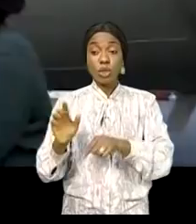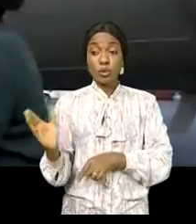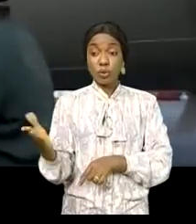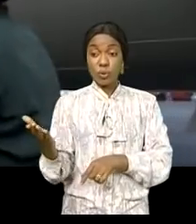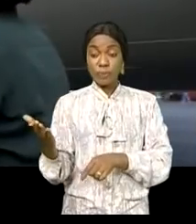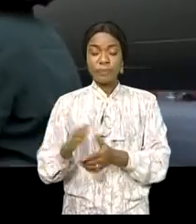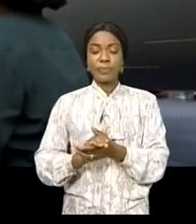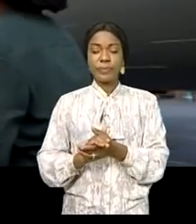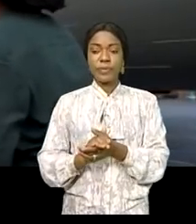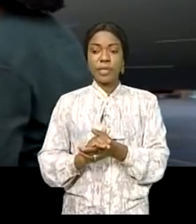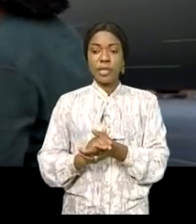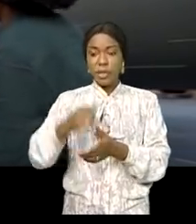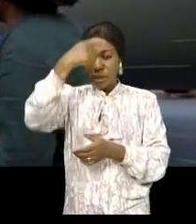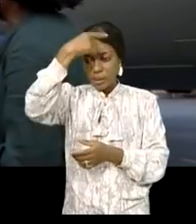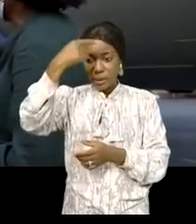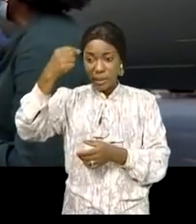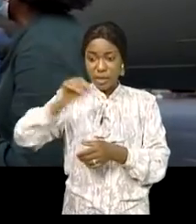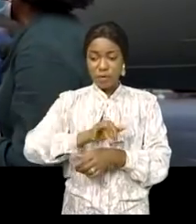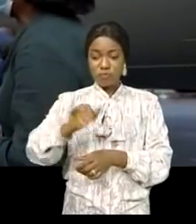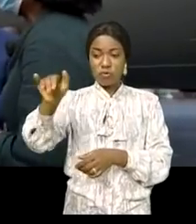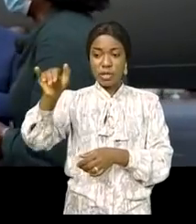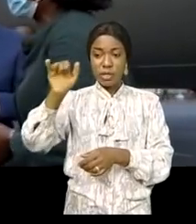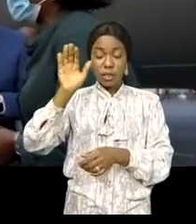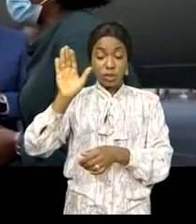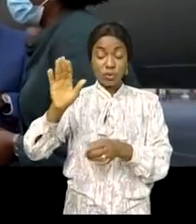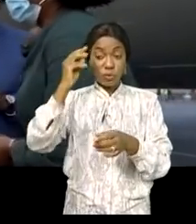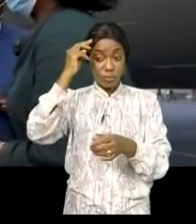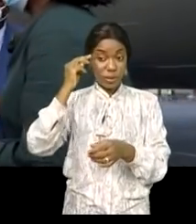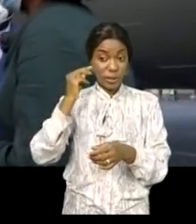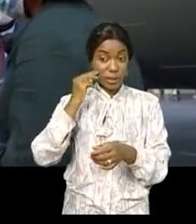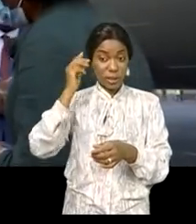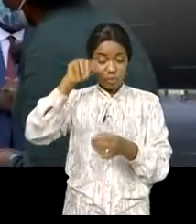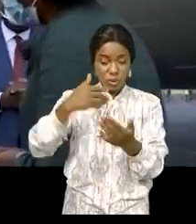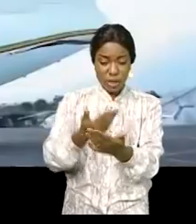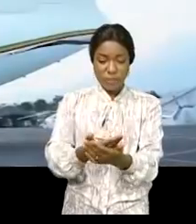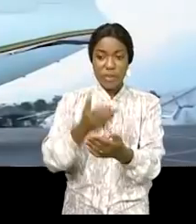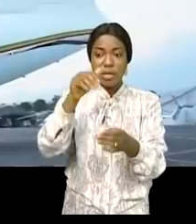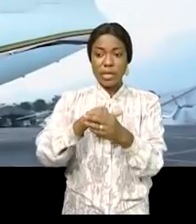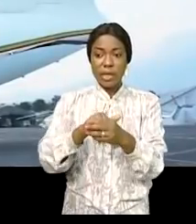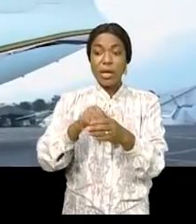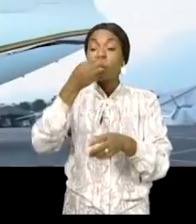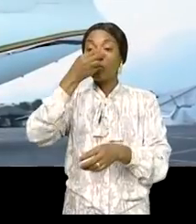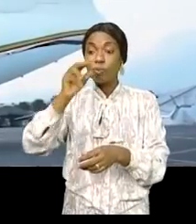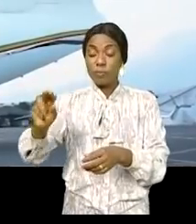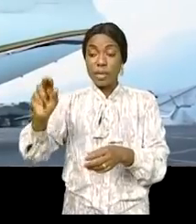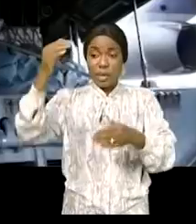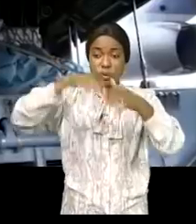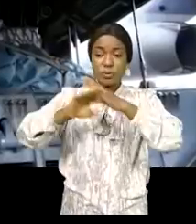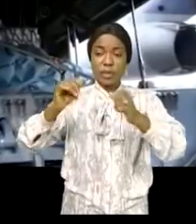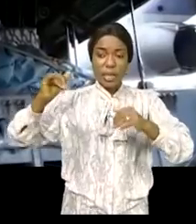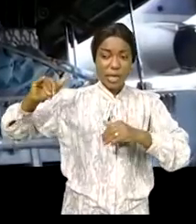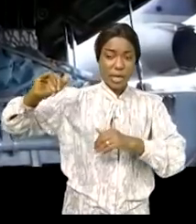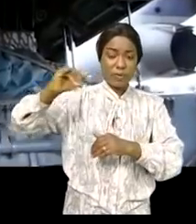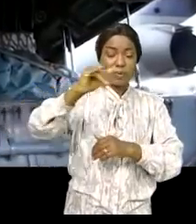ministre des Affaires étrangères et Action humanitaire, Madame Irène Marie-Cécile Mboukou. À bord de cette Iluchine cargo en